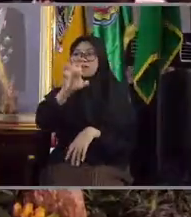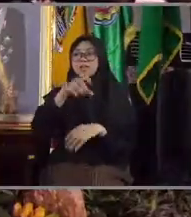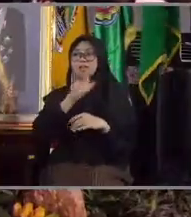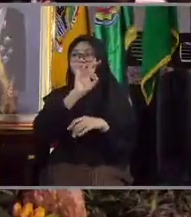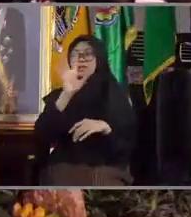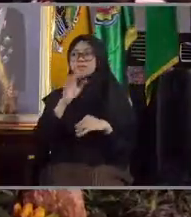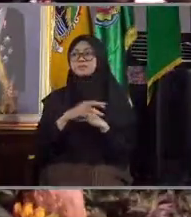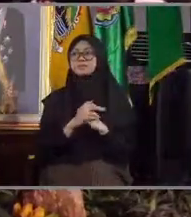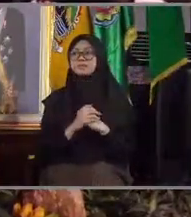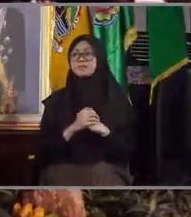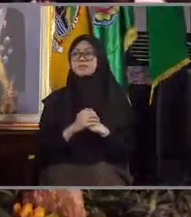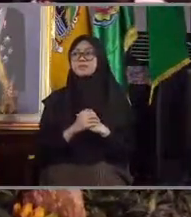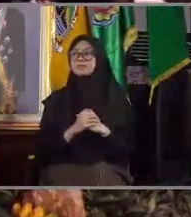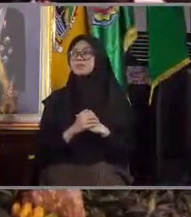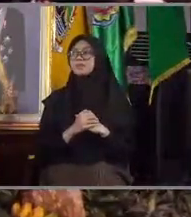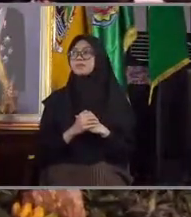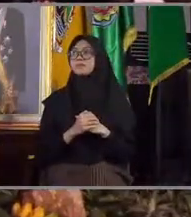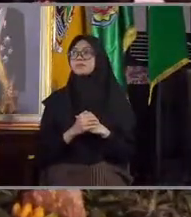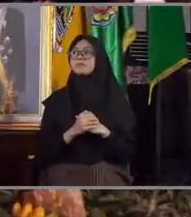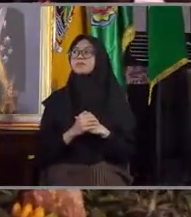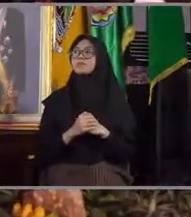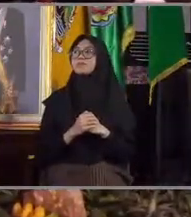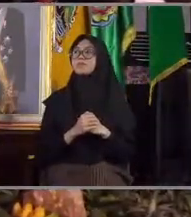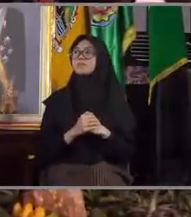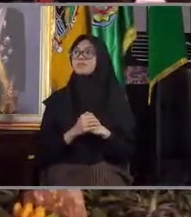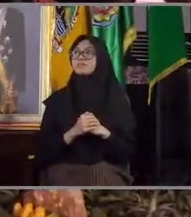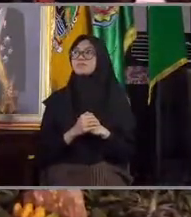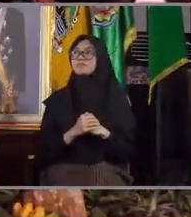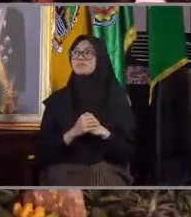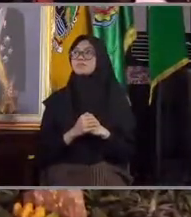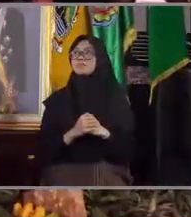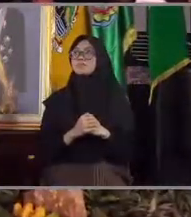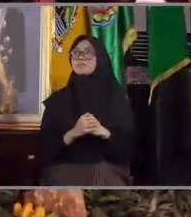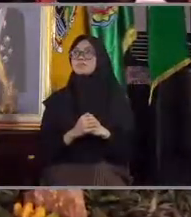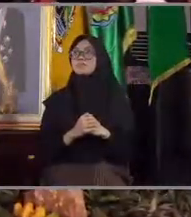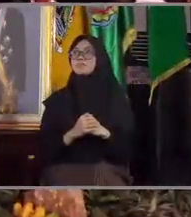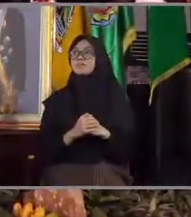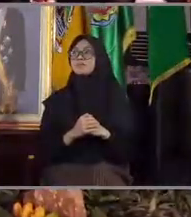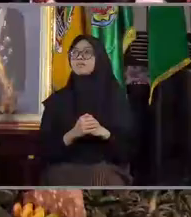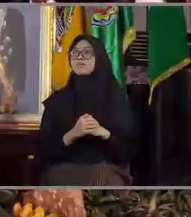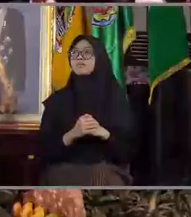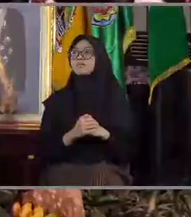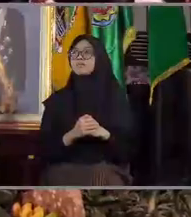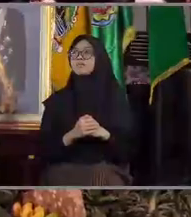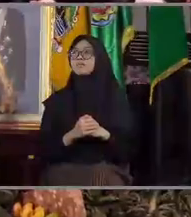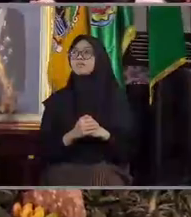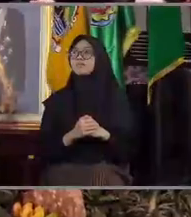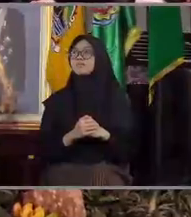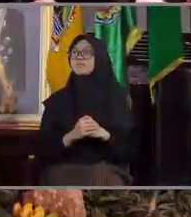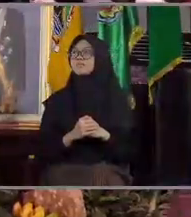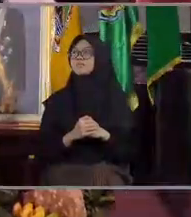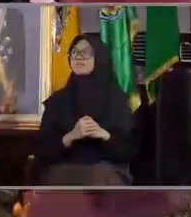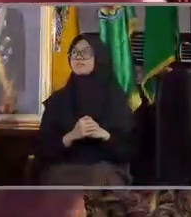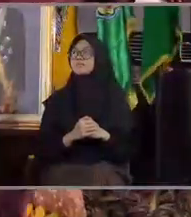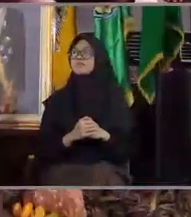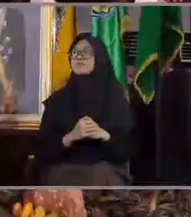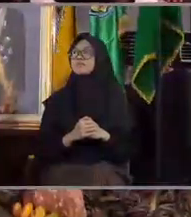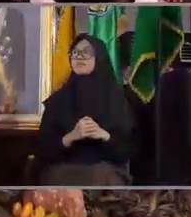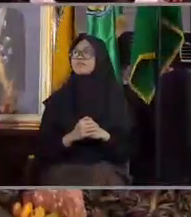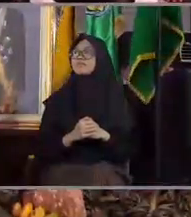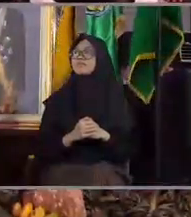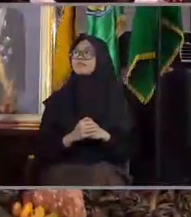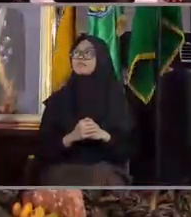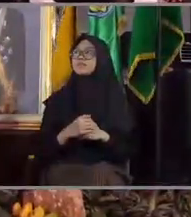ke a text Hai Om Ajo hai oh Hai terima kasih